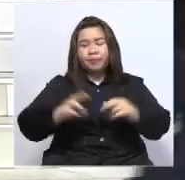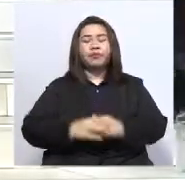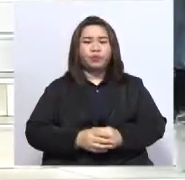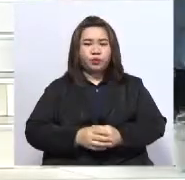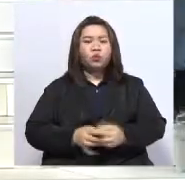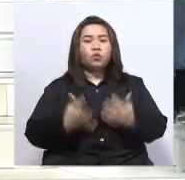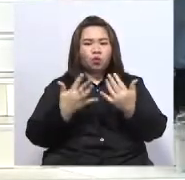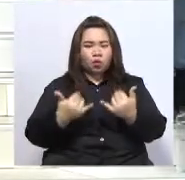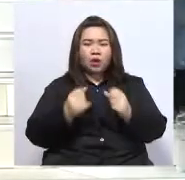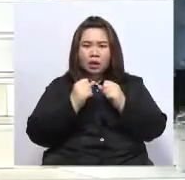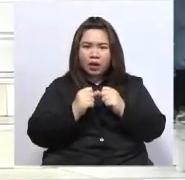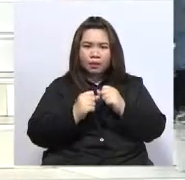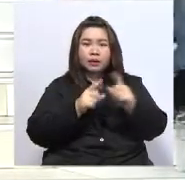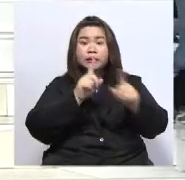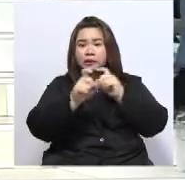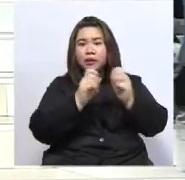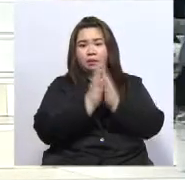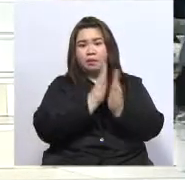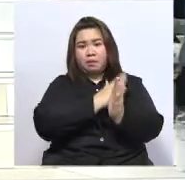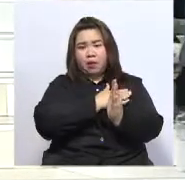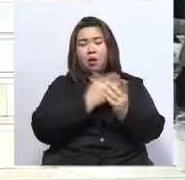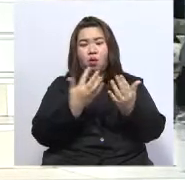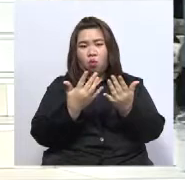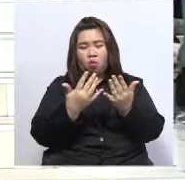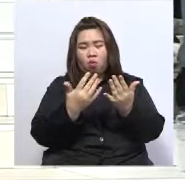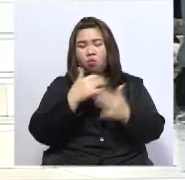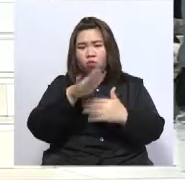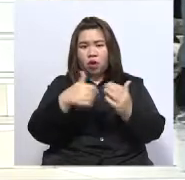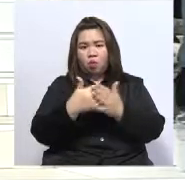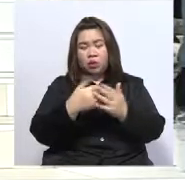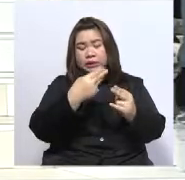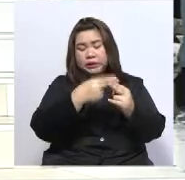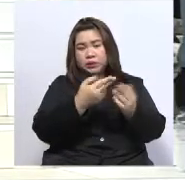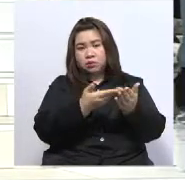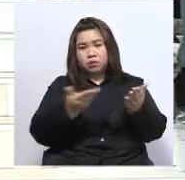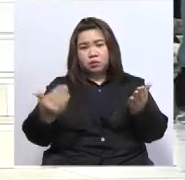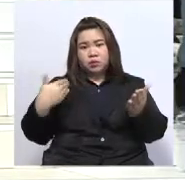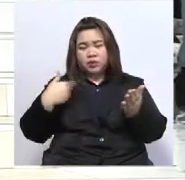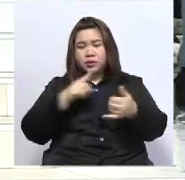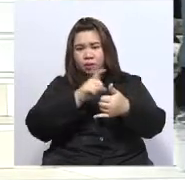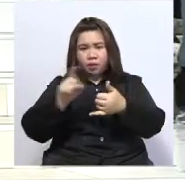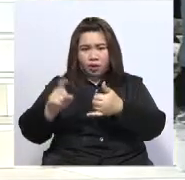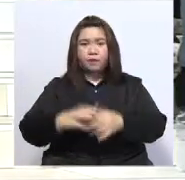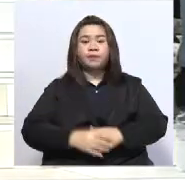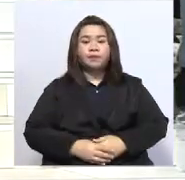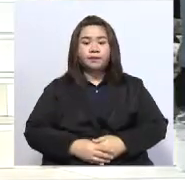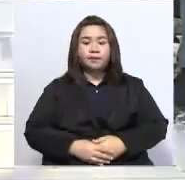ก็อยู่ระหว่างการสอบปากคำพระชั้นผู้ใหญ่ทั้งหมดค่ะที่เกี่ยวข้องกับคดีทุจริตเงินทอนวัดนั่นเองค่ะ